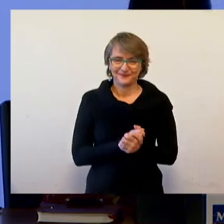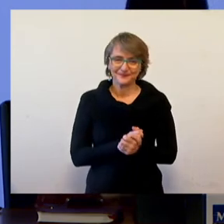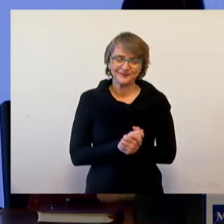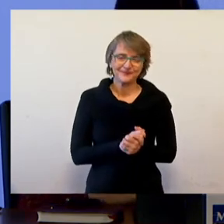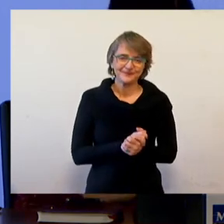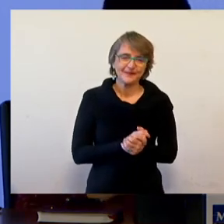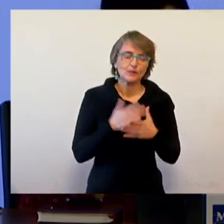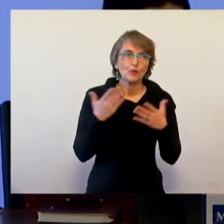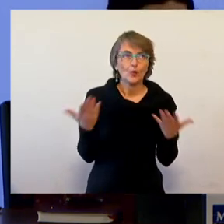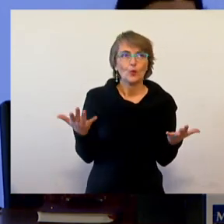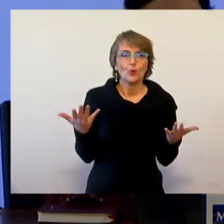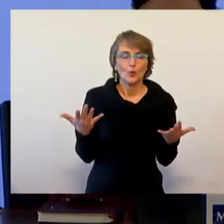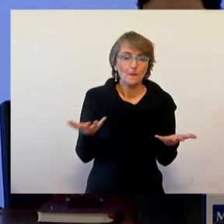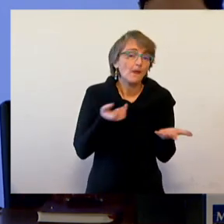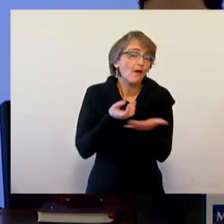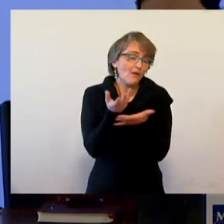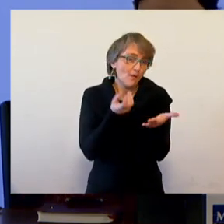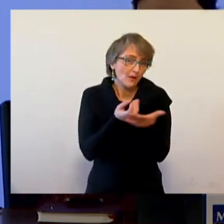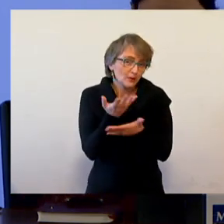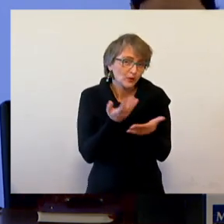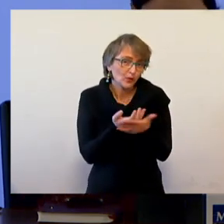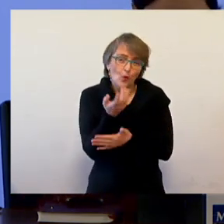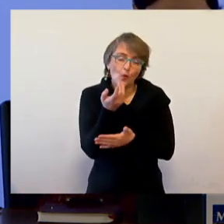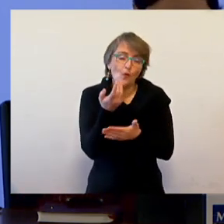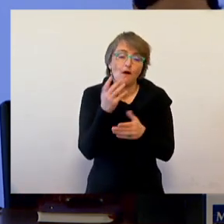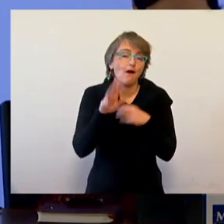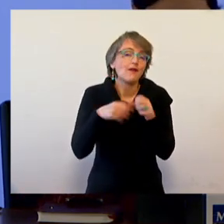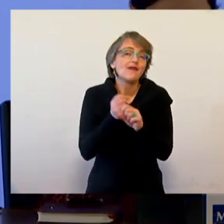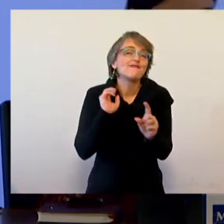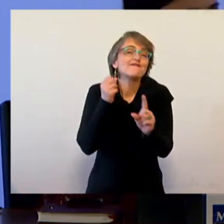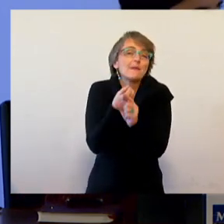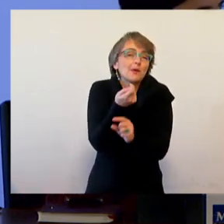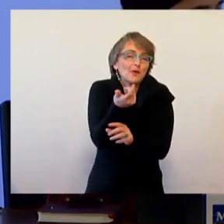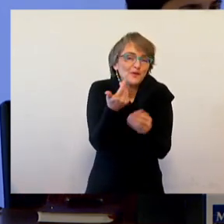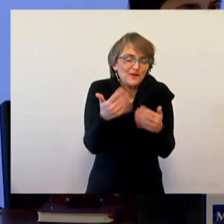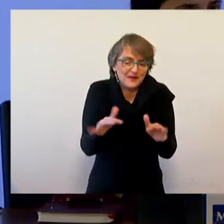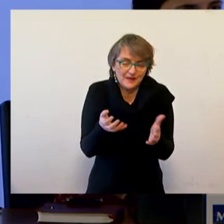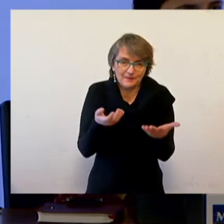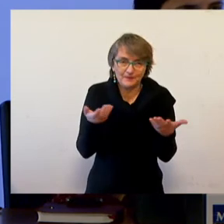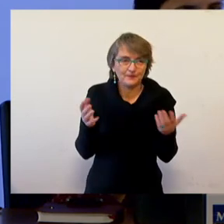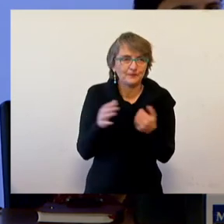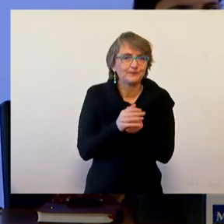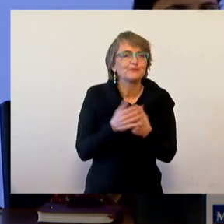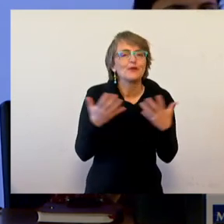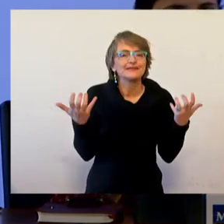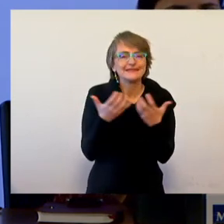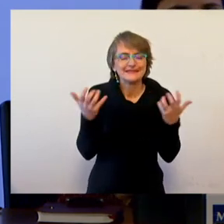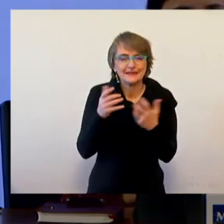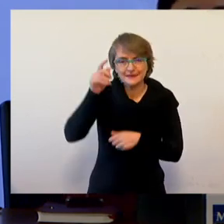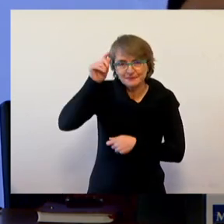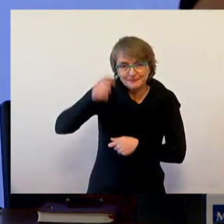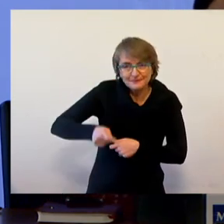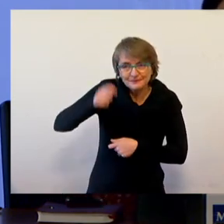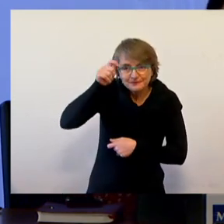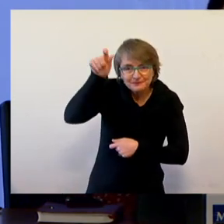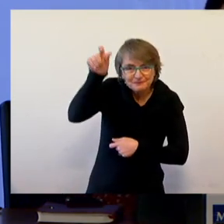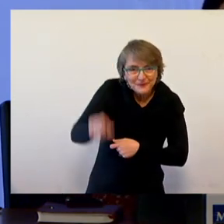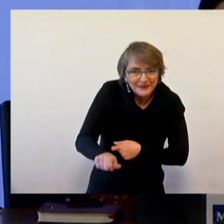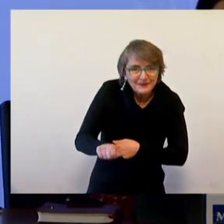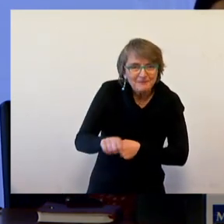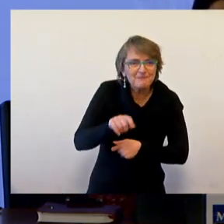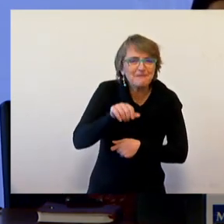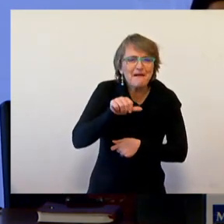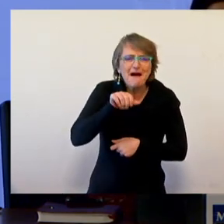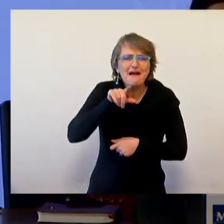quelques informations de fin d'année, je voudrais saluer Aya qui fait son stage de